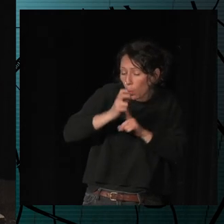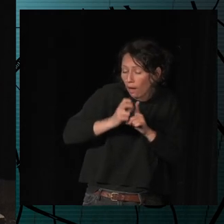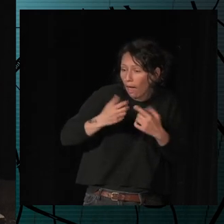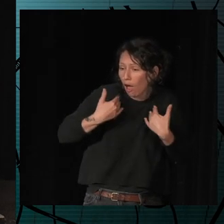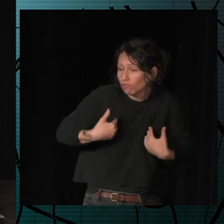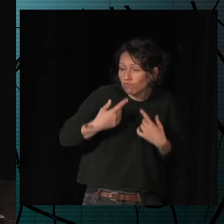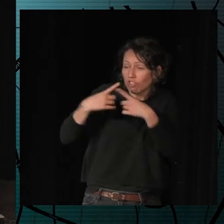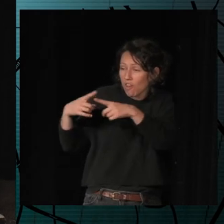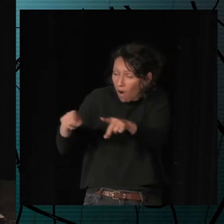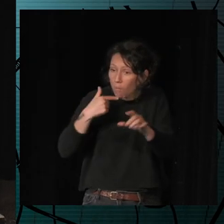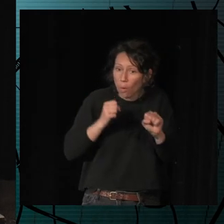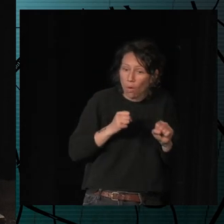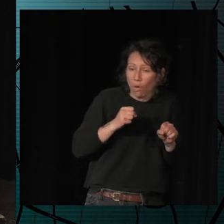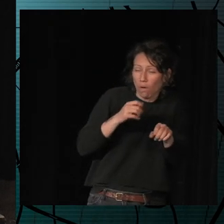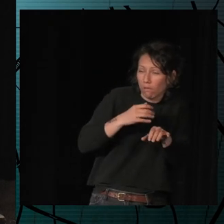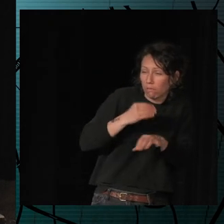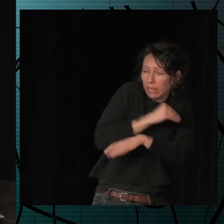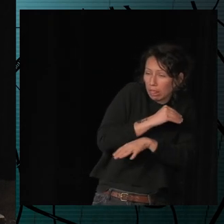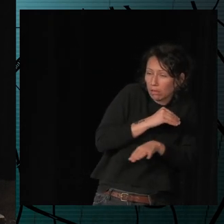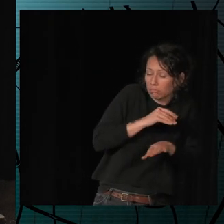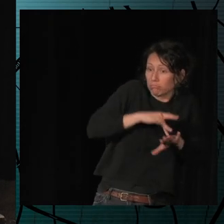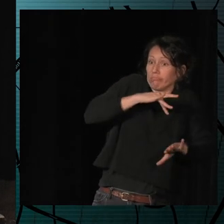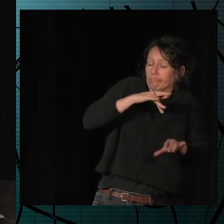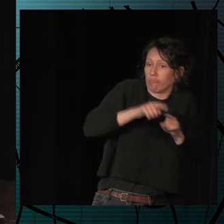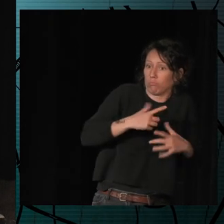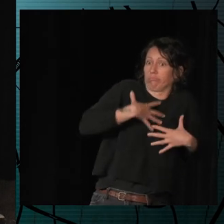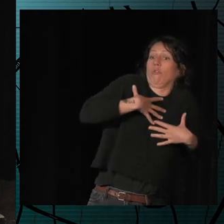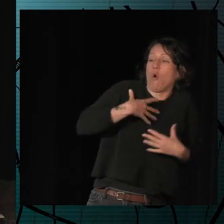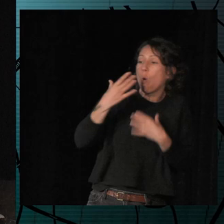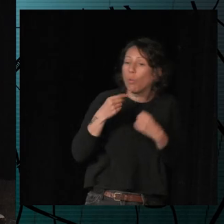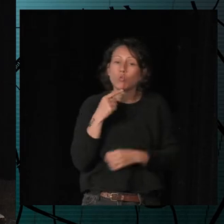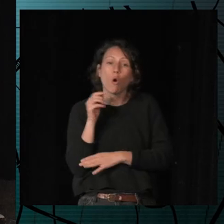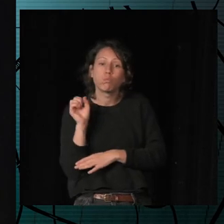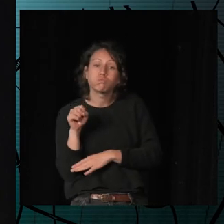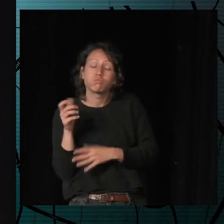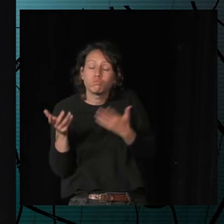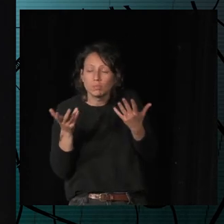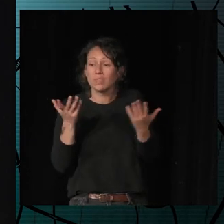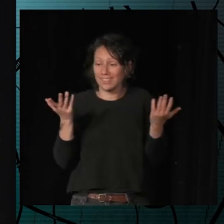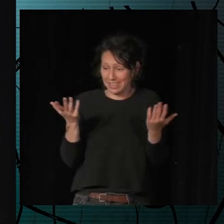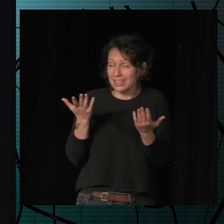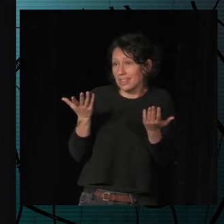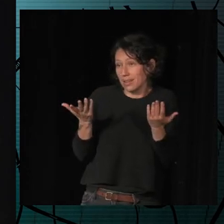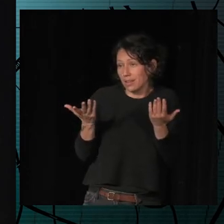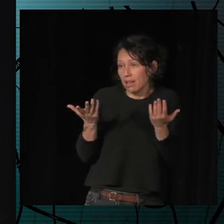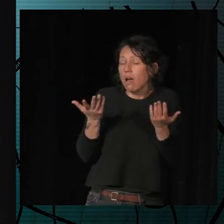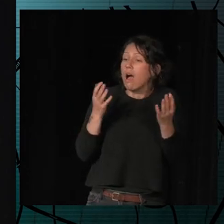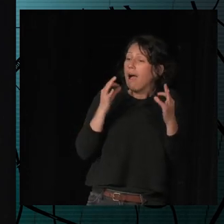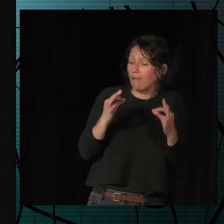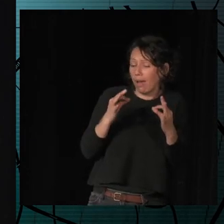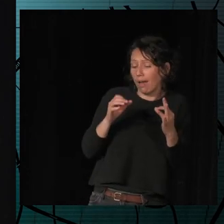Evil encore une fois Resident Evil 7 est assez loin en terme de de de de frayeur pendant la première moitié en tout cas je pense que dans dans cette question du jeu